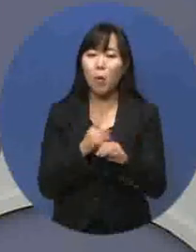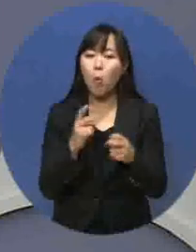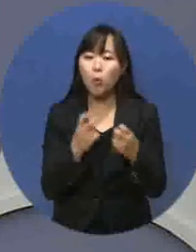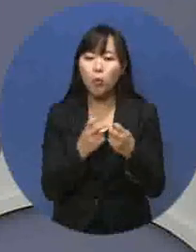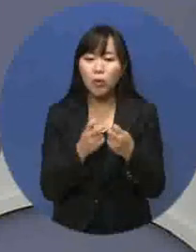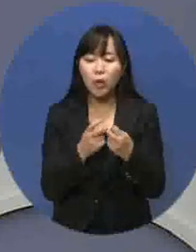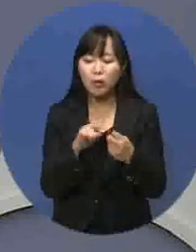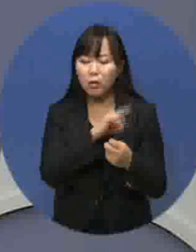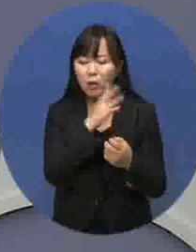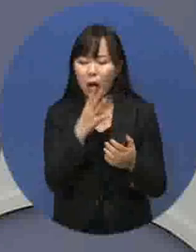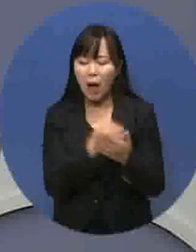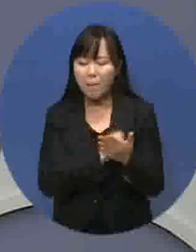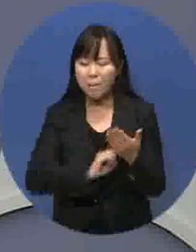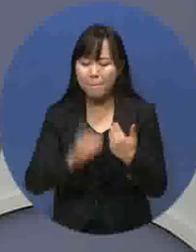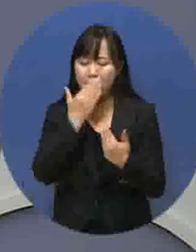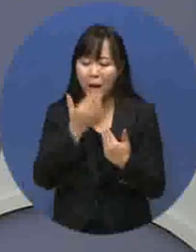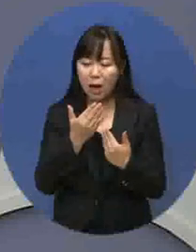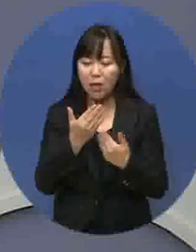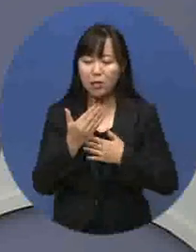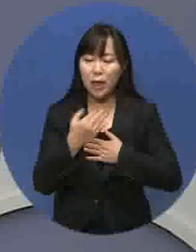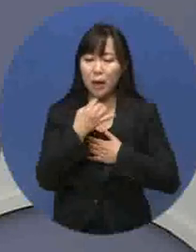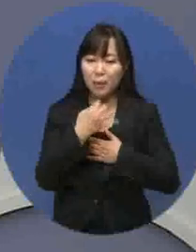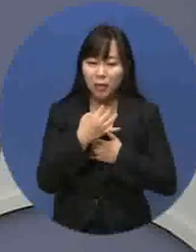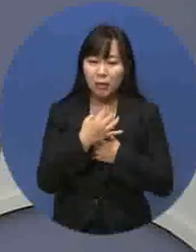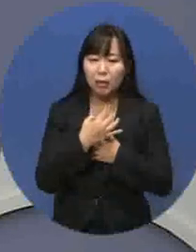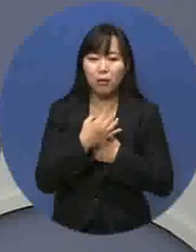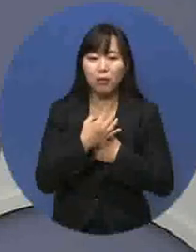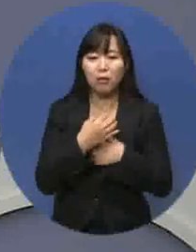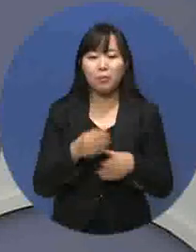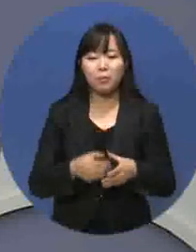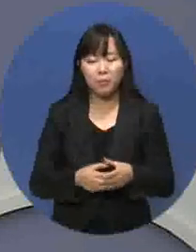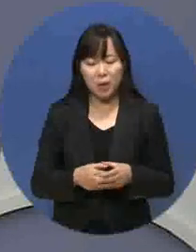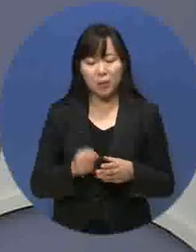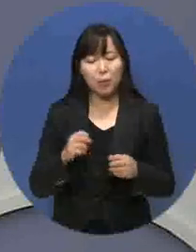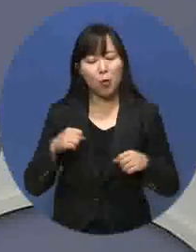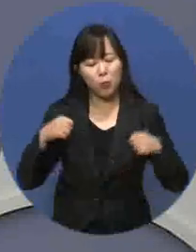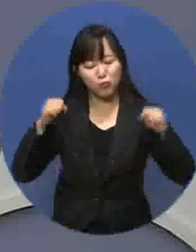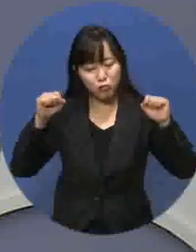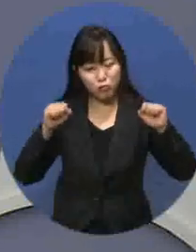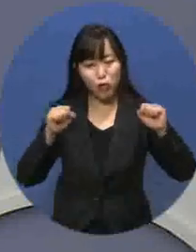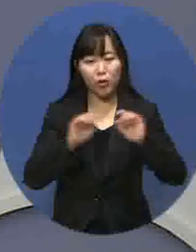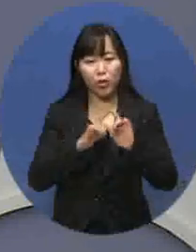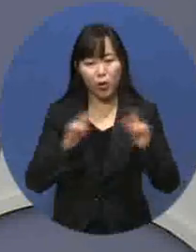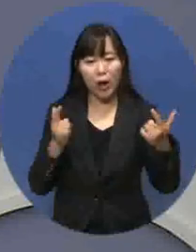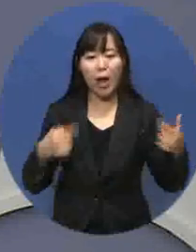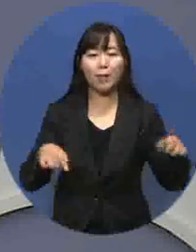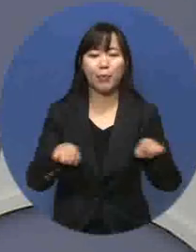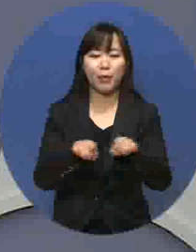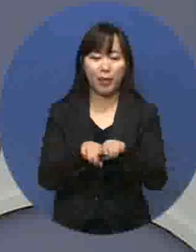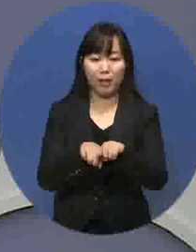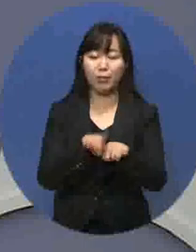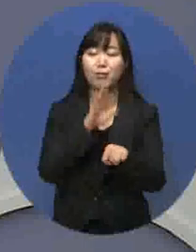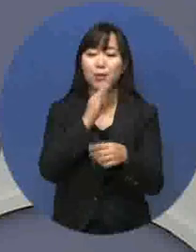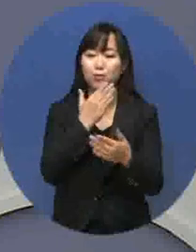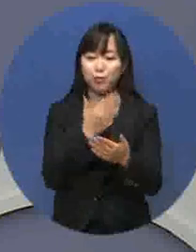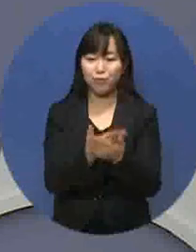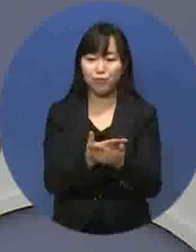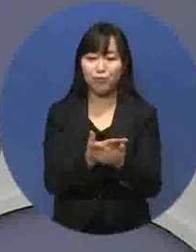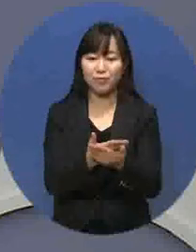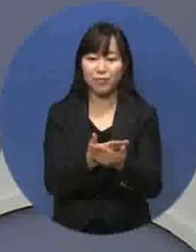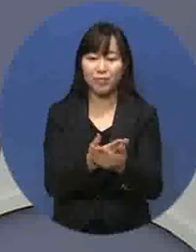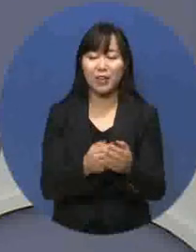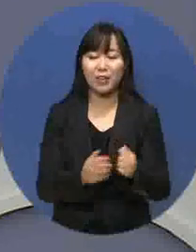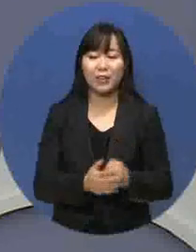수 있는 어쨌든 본인만의 루틴을 뭐 명상도 좋고 운동도 좋고 그런 걸 같이 만드시는 게 중요한 것 같아서